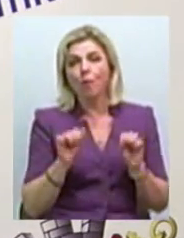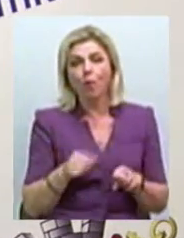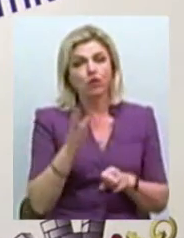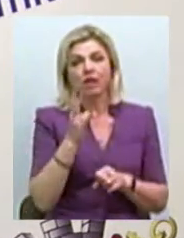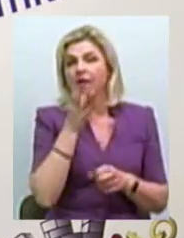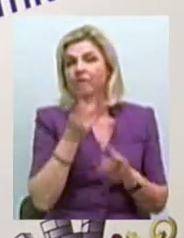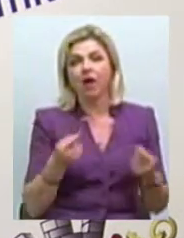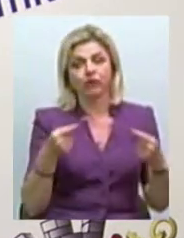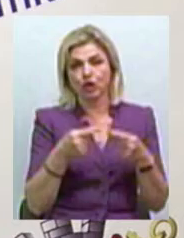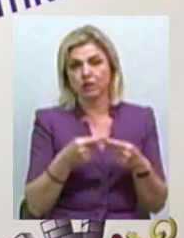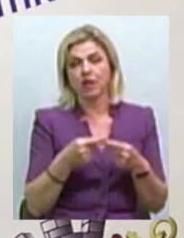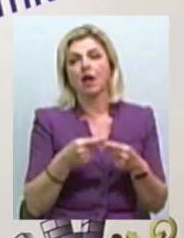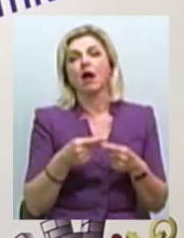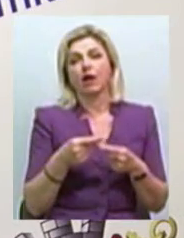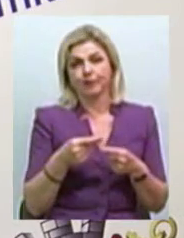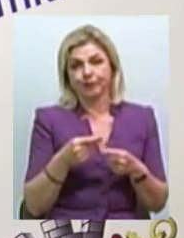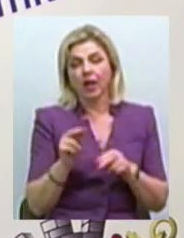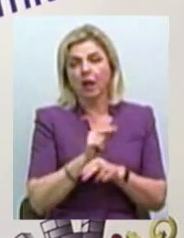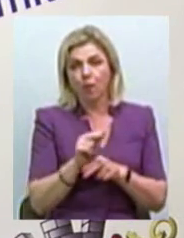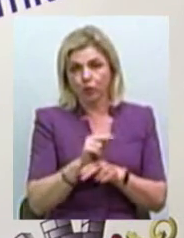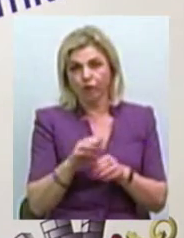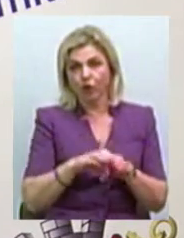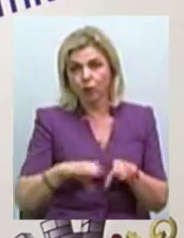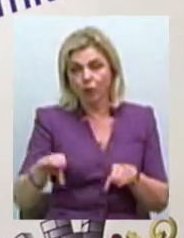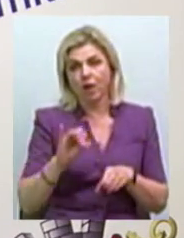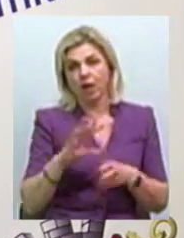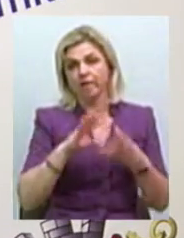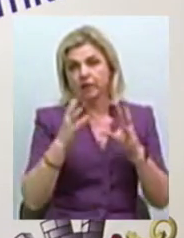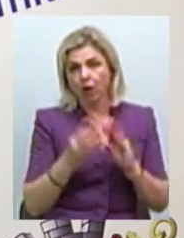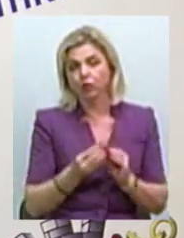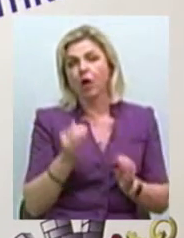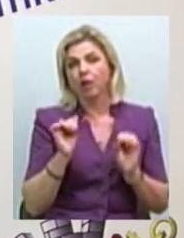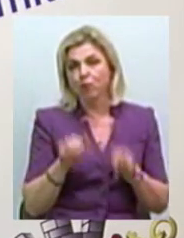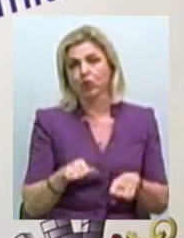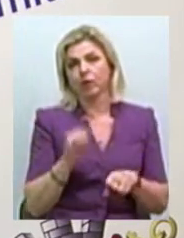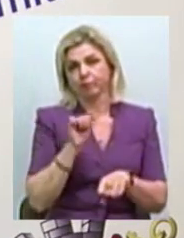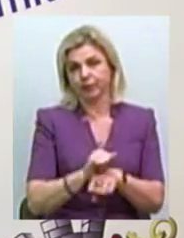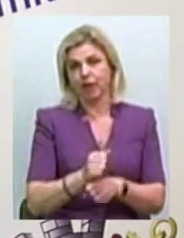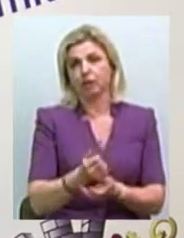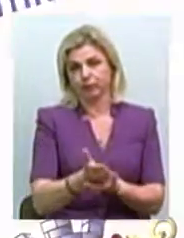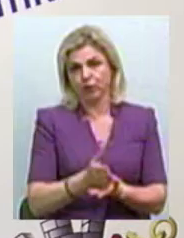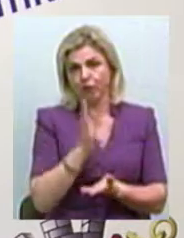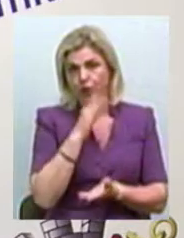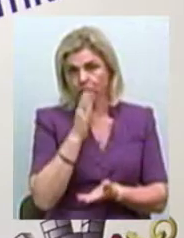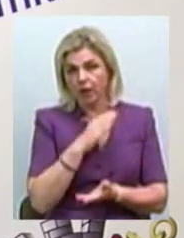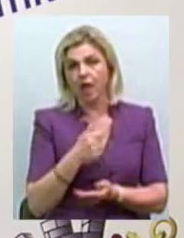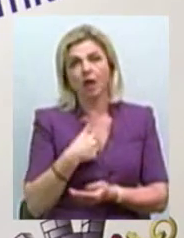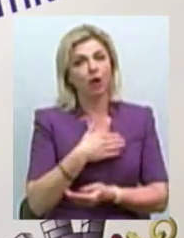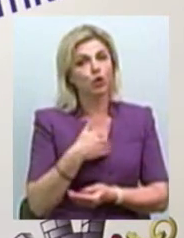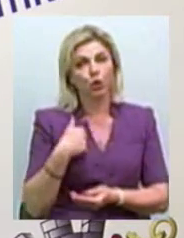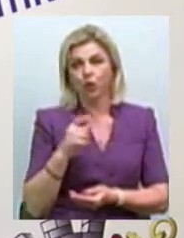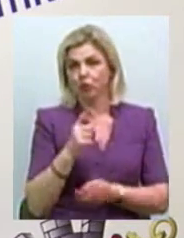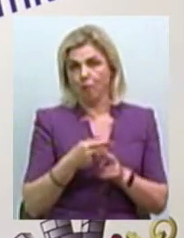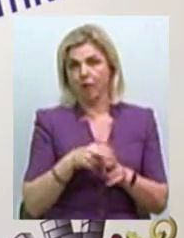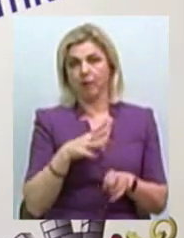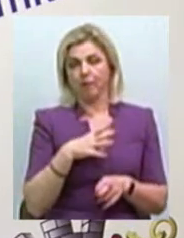невчасно ремонтувати наші мережі, а загалом ми можемо навіть припинити подачу послуги. Я не хочу, щоб це було високопарно,